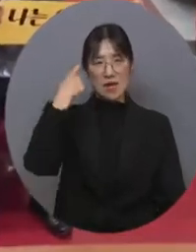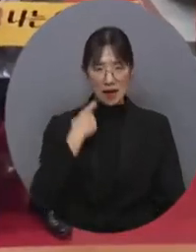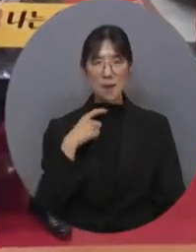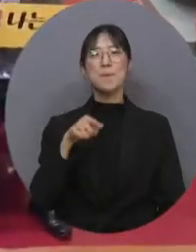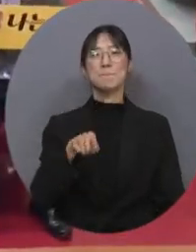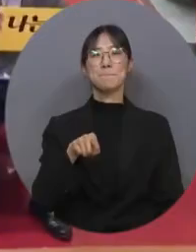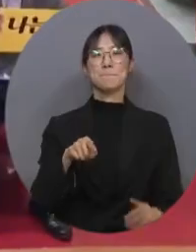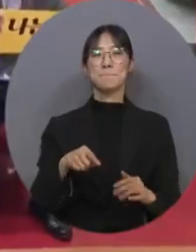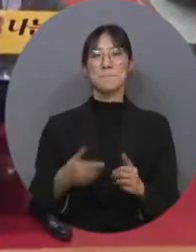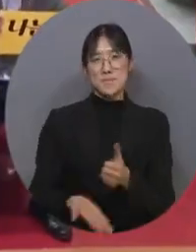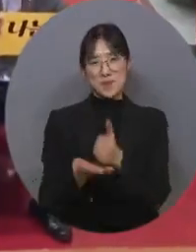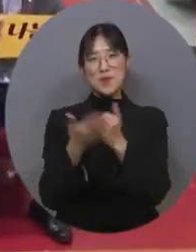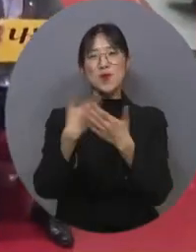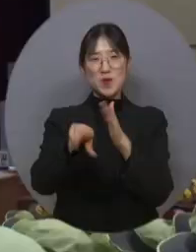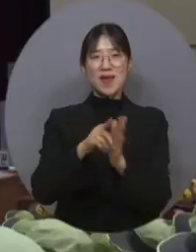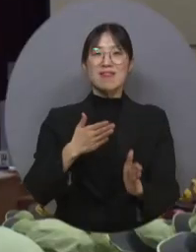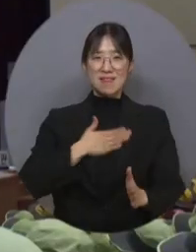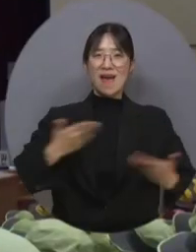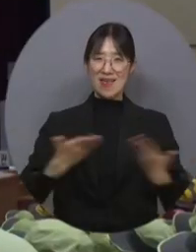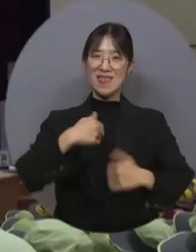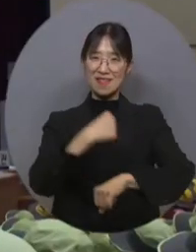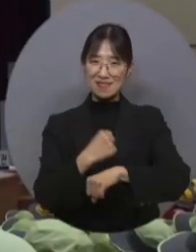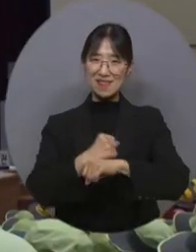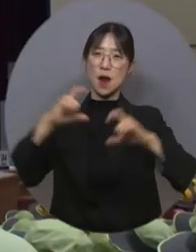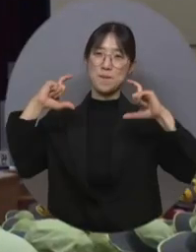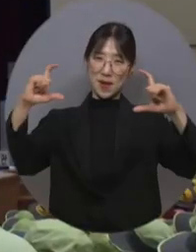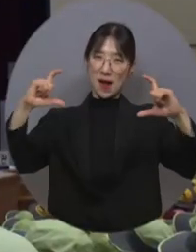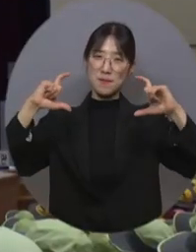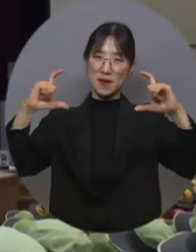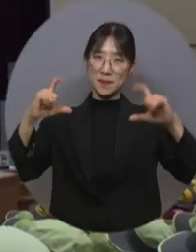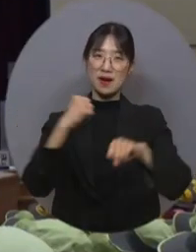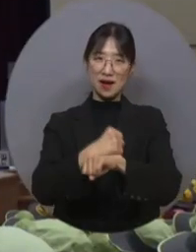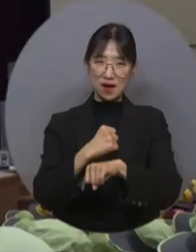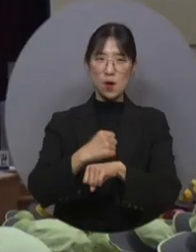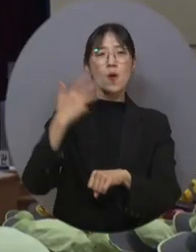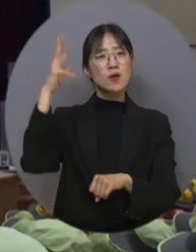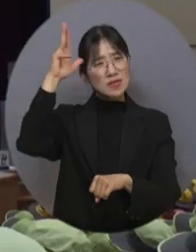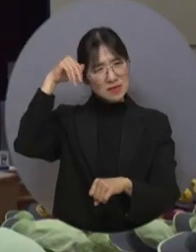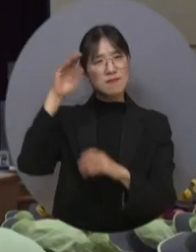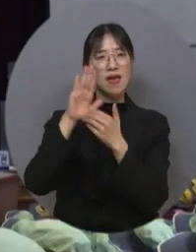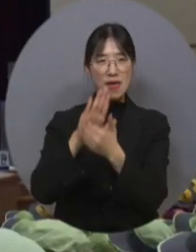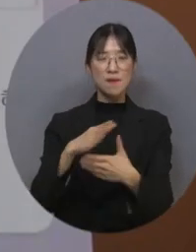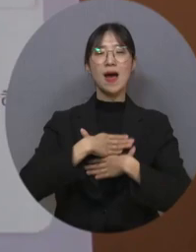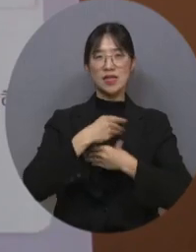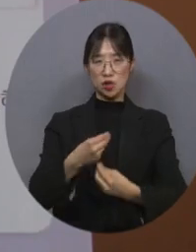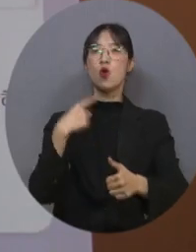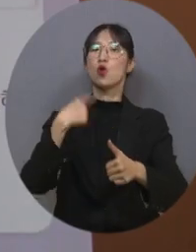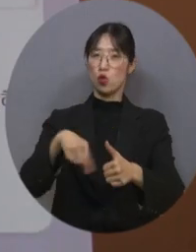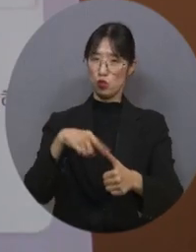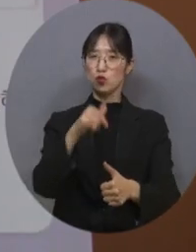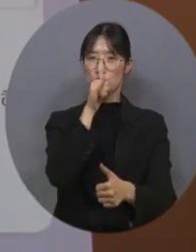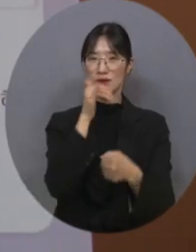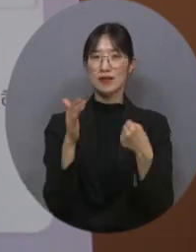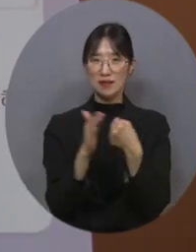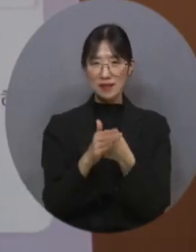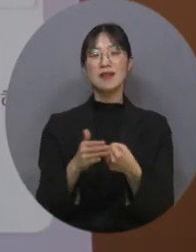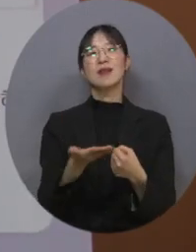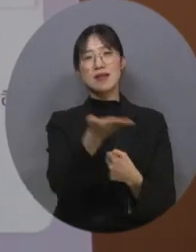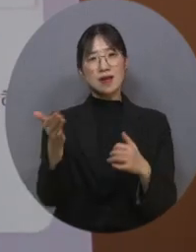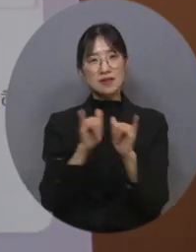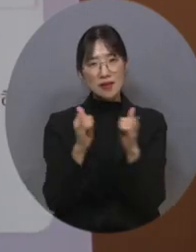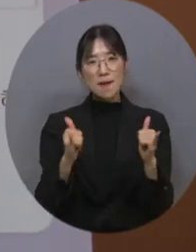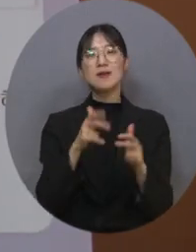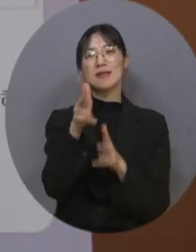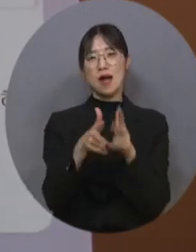일한다를 외치는 퍼포먼스를 함께했고 치매 예방과 안전교육이 이어져 참여자 모두 안전하고 활기차게 사업에 참여할 수